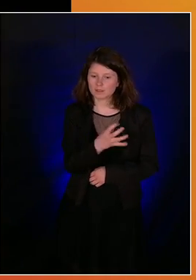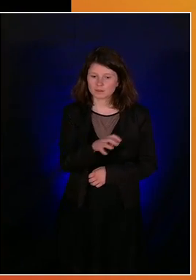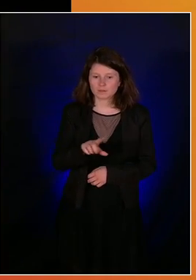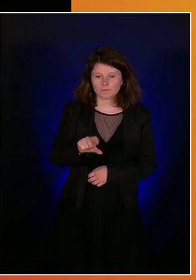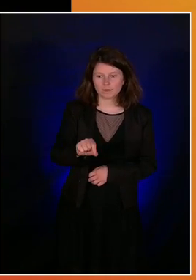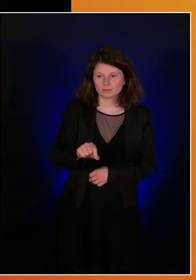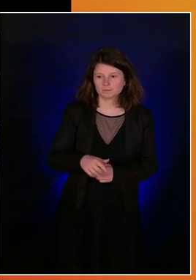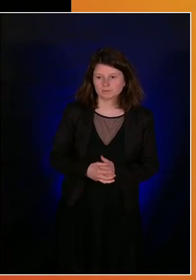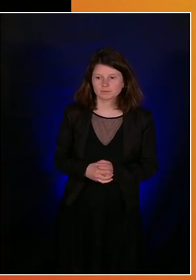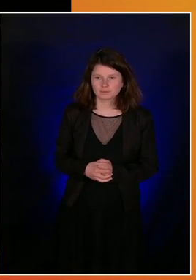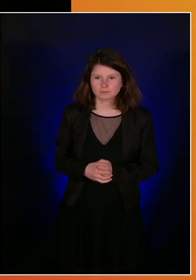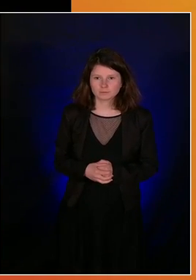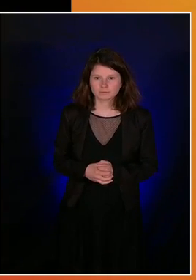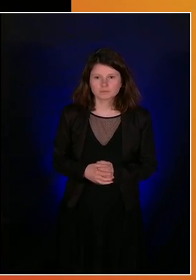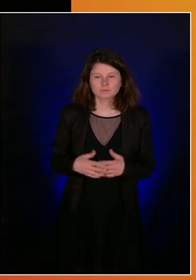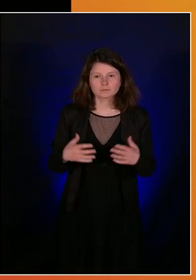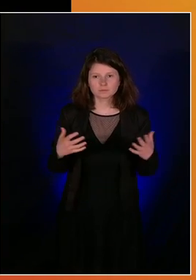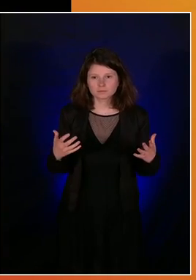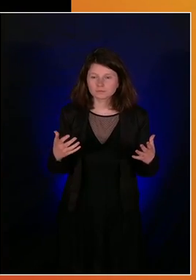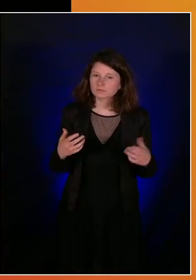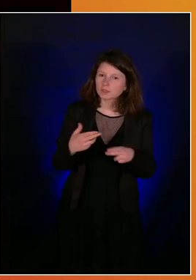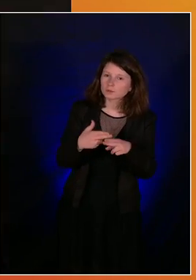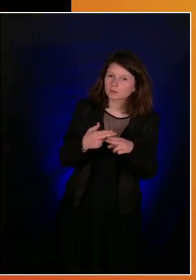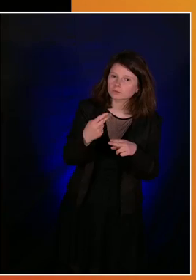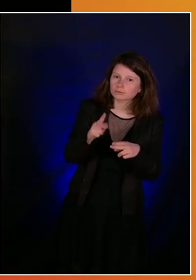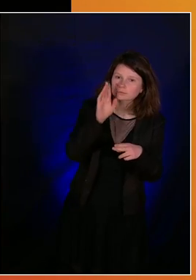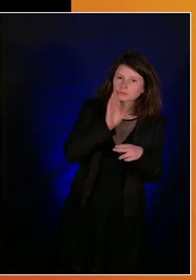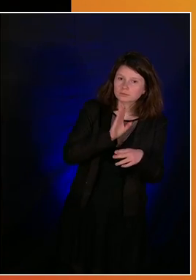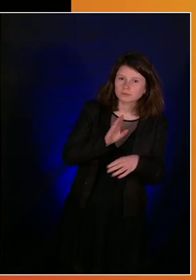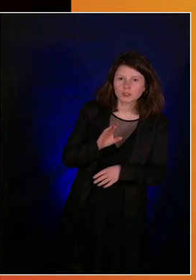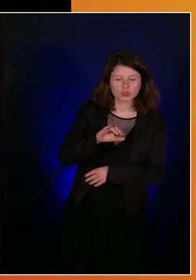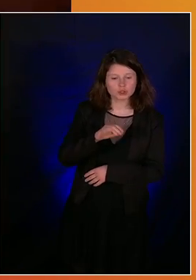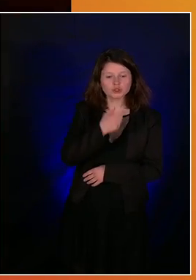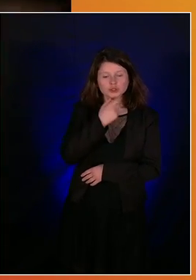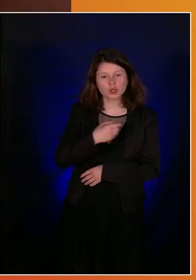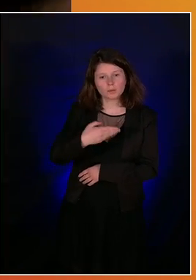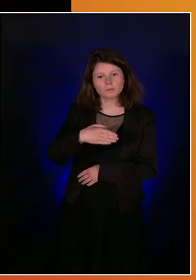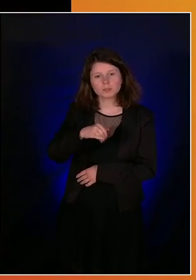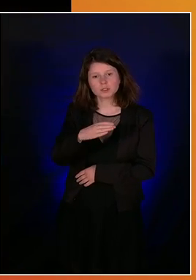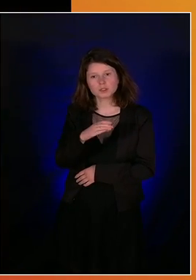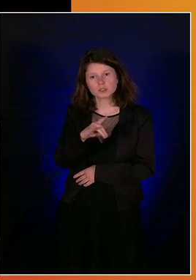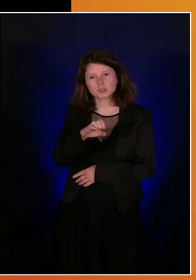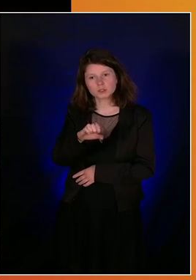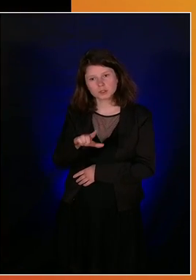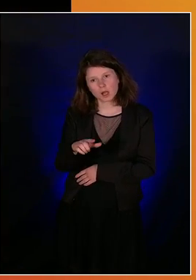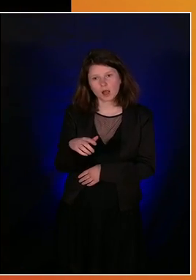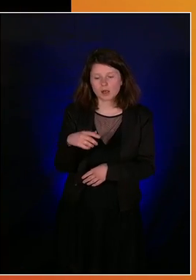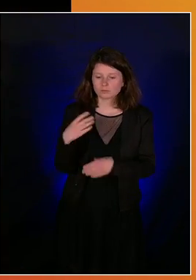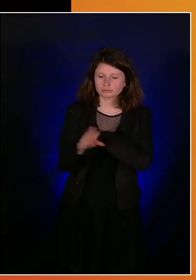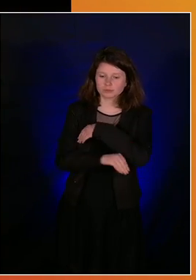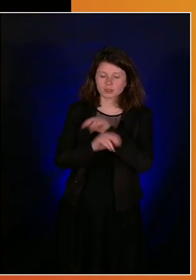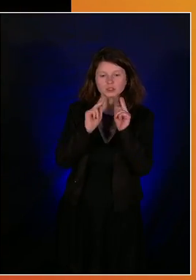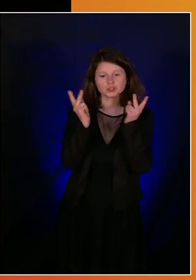420 je trouve l'attitudeom ton nom et ton pardon Jean-Michel rocass Salva secrétaire général de la centrale de